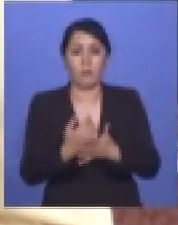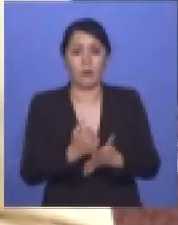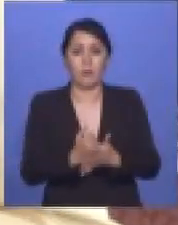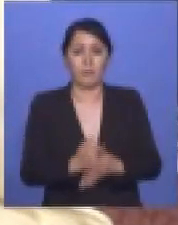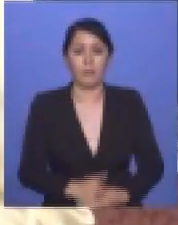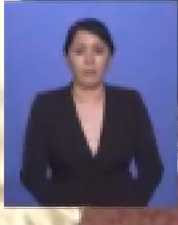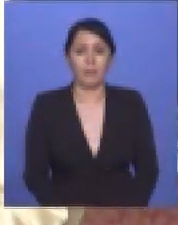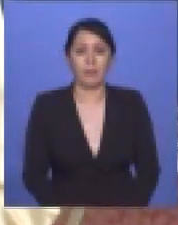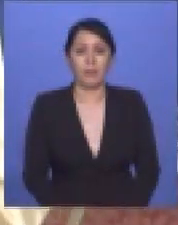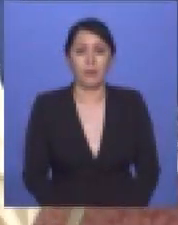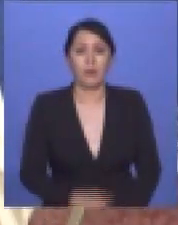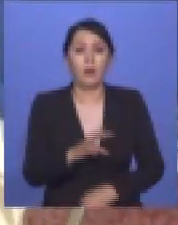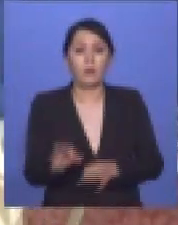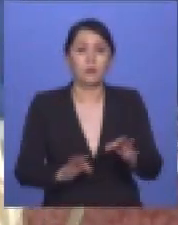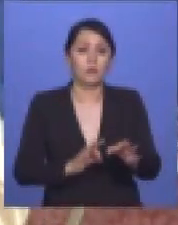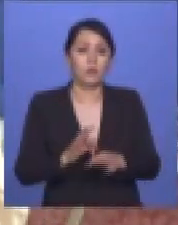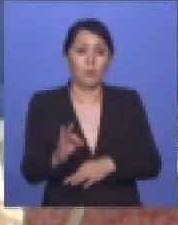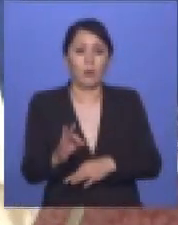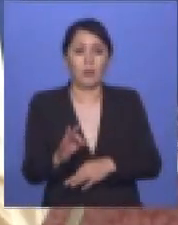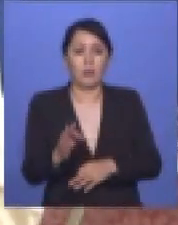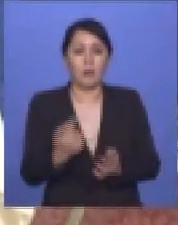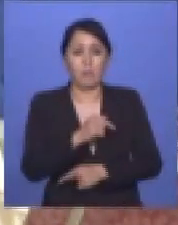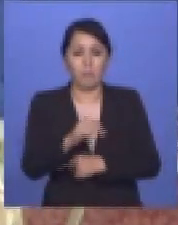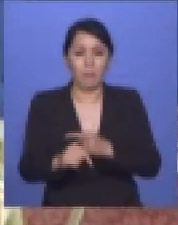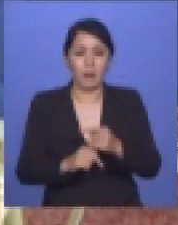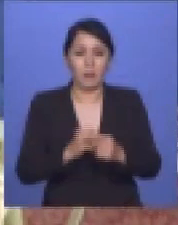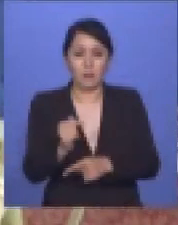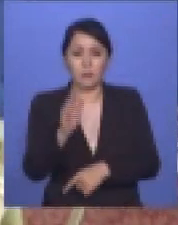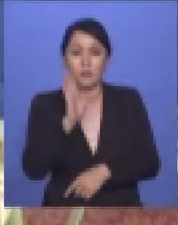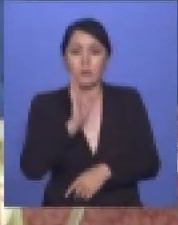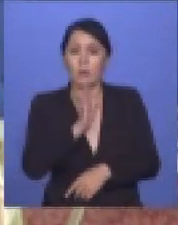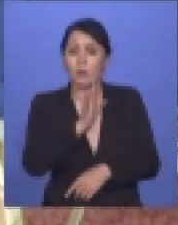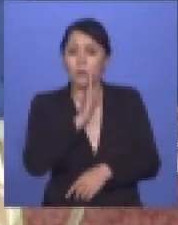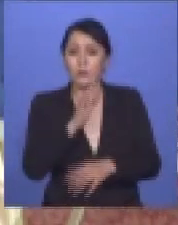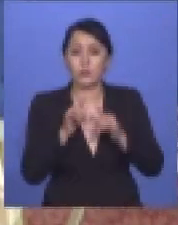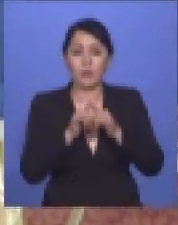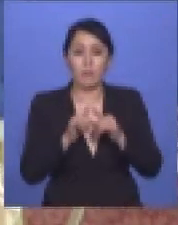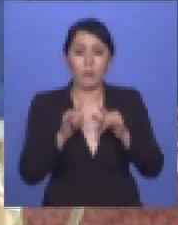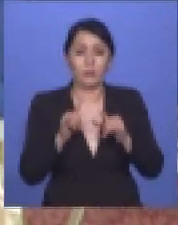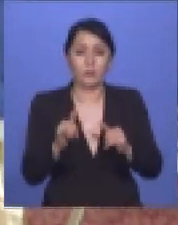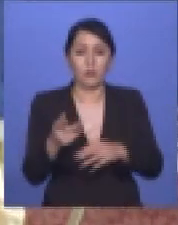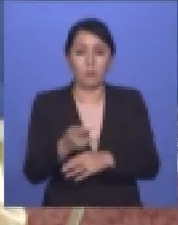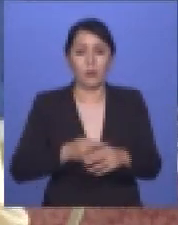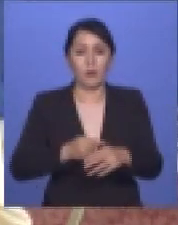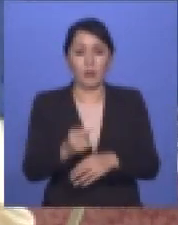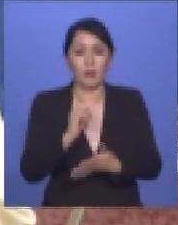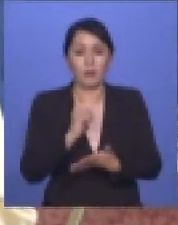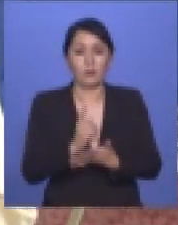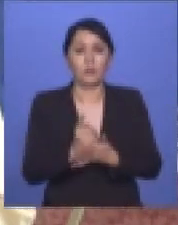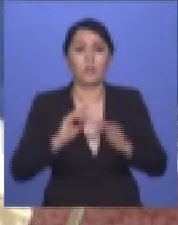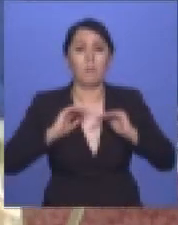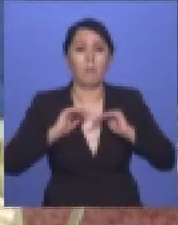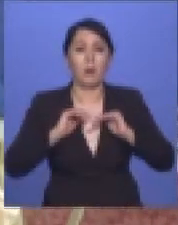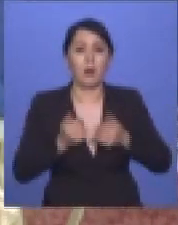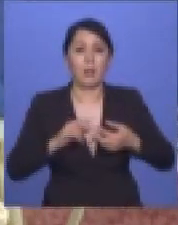чтобы участвовать в данном. Жобаға қатысу үшін кәсіпкерлер палатасына келіп, әйелдер кәсіпкерлігін дамыту орталығында өтінім қалдыру қажет. Өкінішке орай,